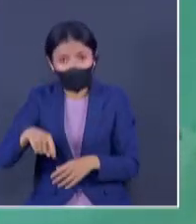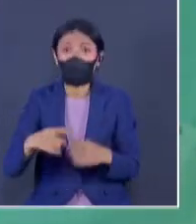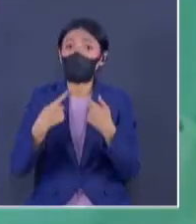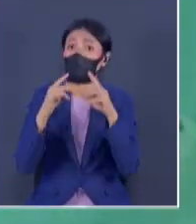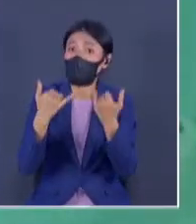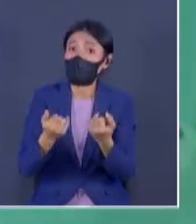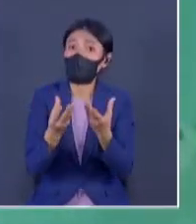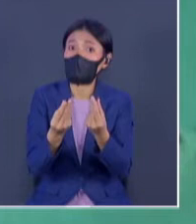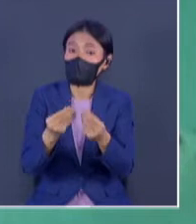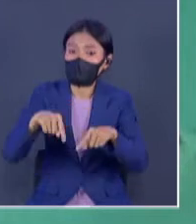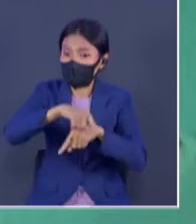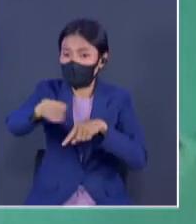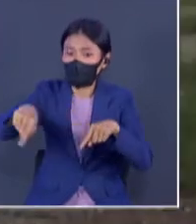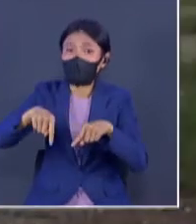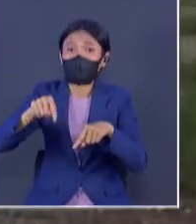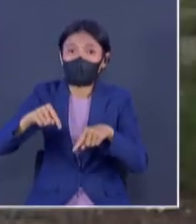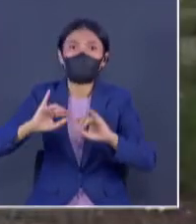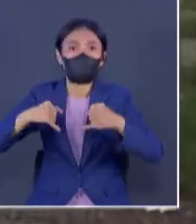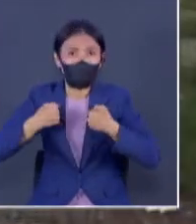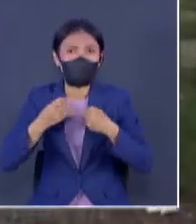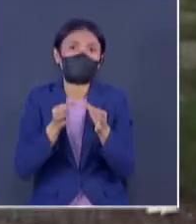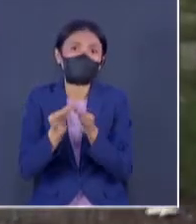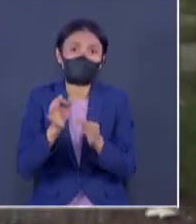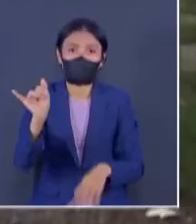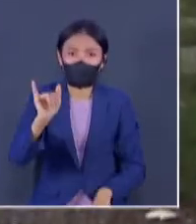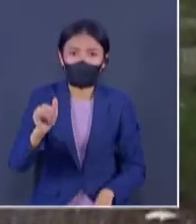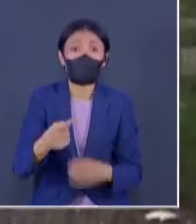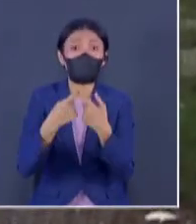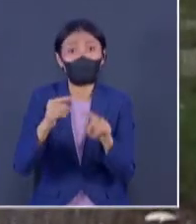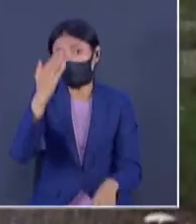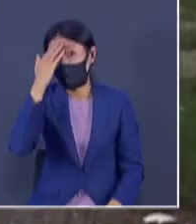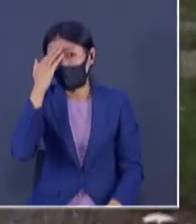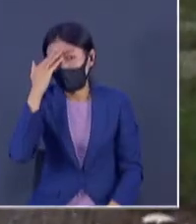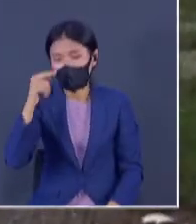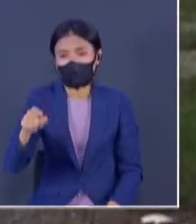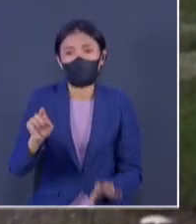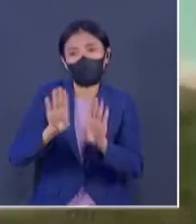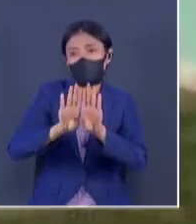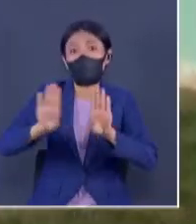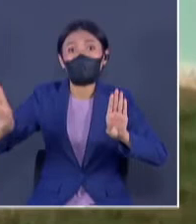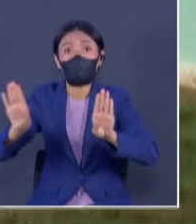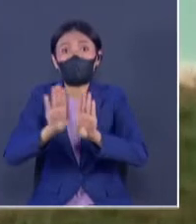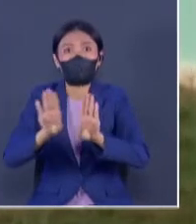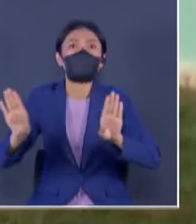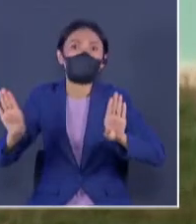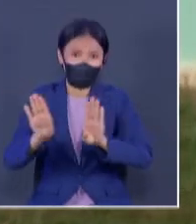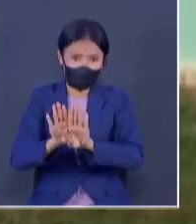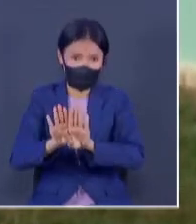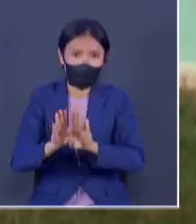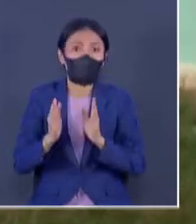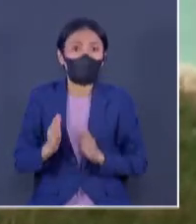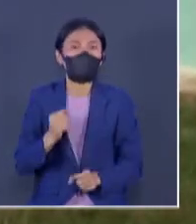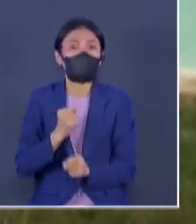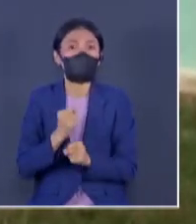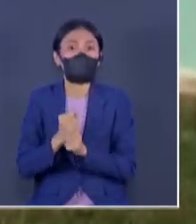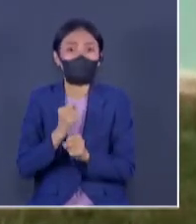ได้ออกมาชี้แจงต่อกรณีที่เกิดขึ้นขณะที่ประตูทางเข้าด้านหน้ายังคงปิดสนิทแม้จะมีการเข้าออกของพนักงานแล้วก็คน